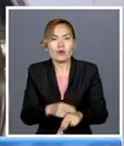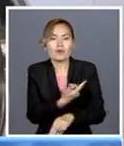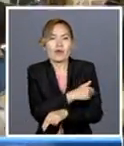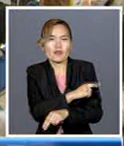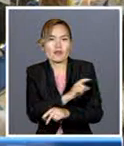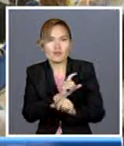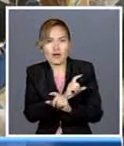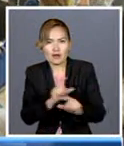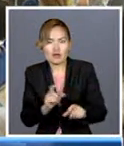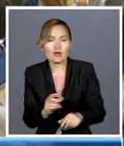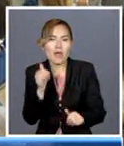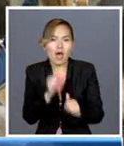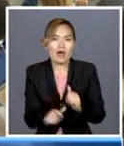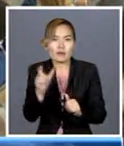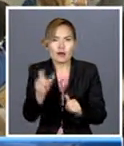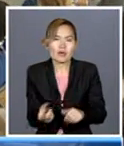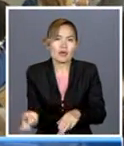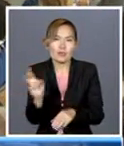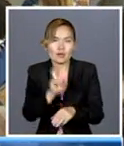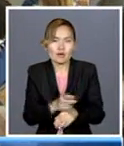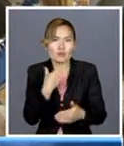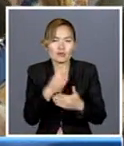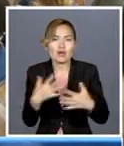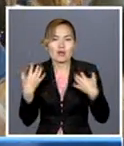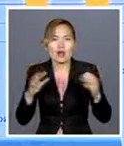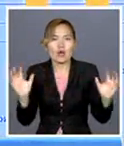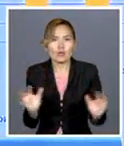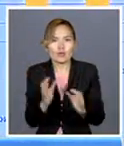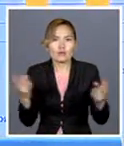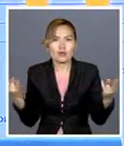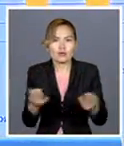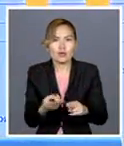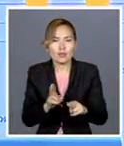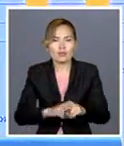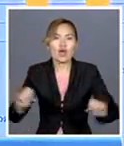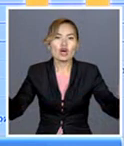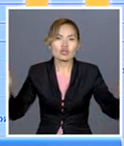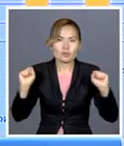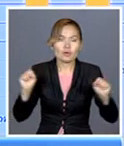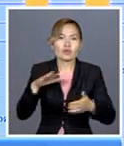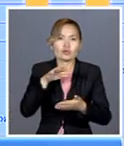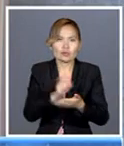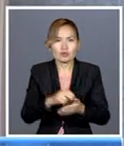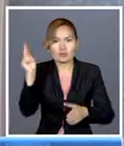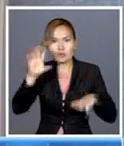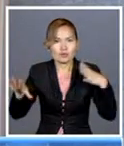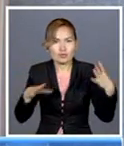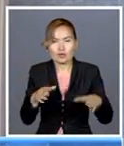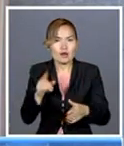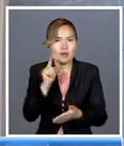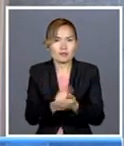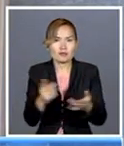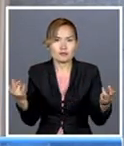де тиімсіз. Ал мамандар дертпен күресудің тағы бір тетігі ретінде салауатты өмір салтын ұстанып, спортпен тұрақты шұғылдануды